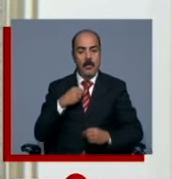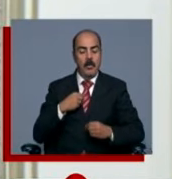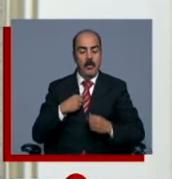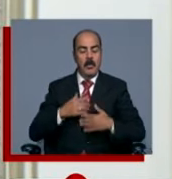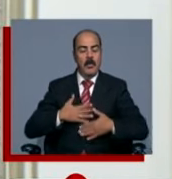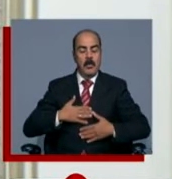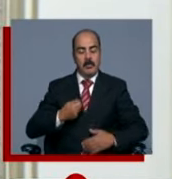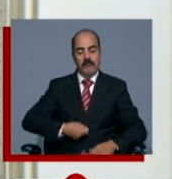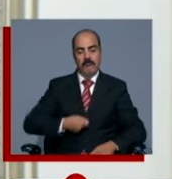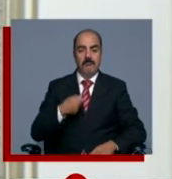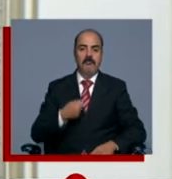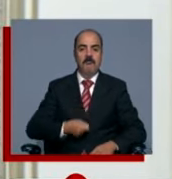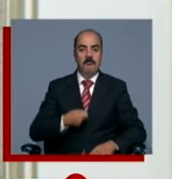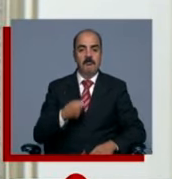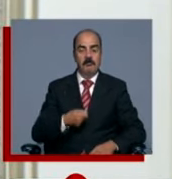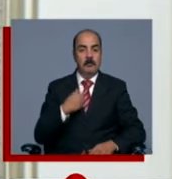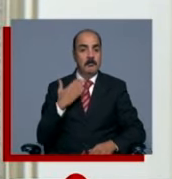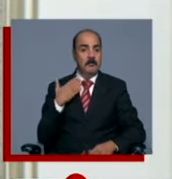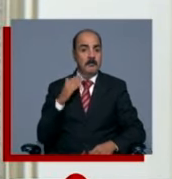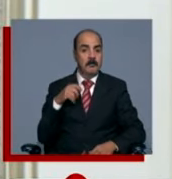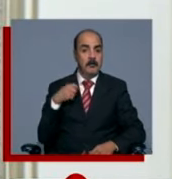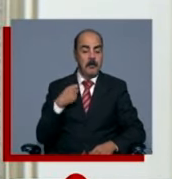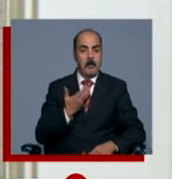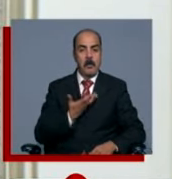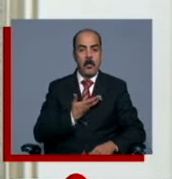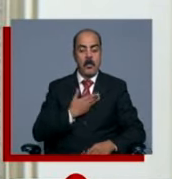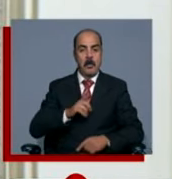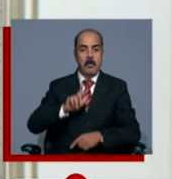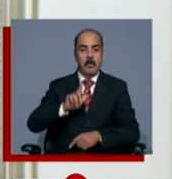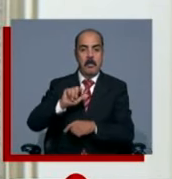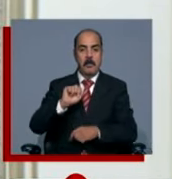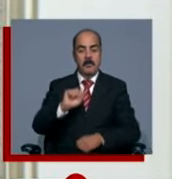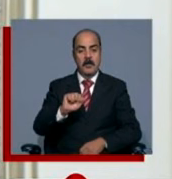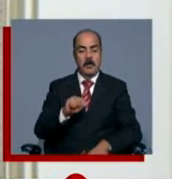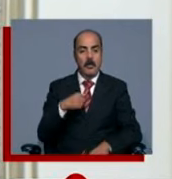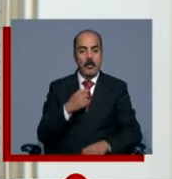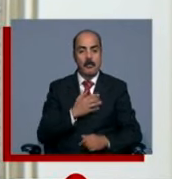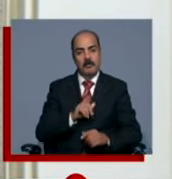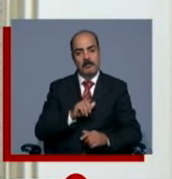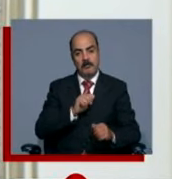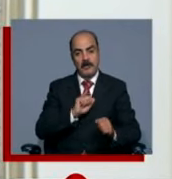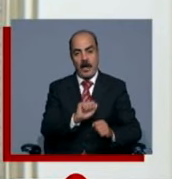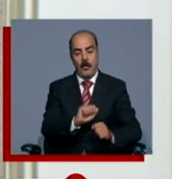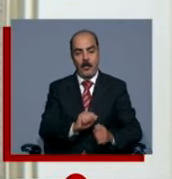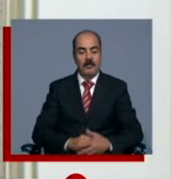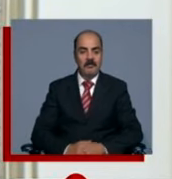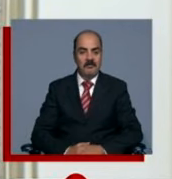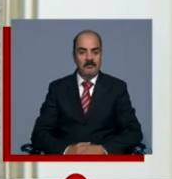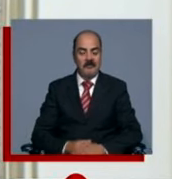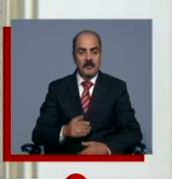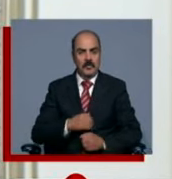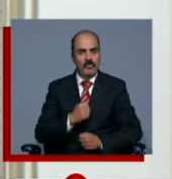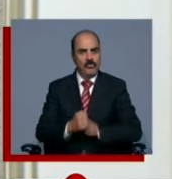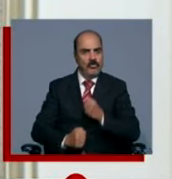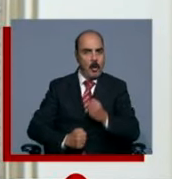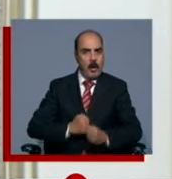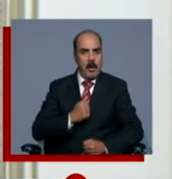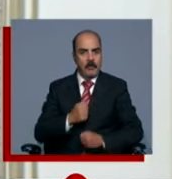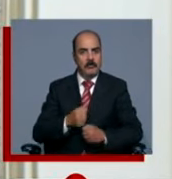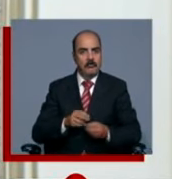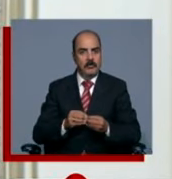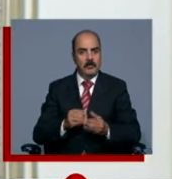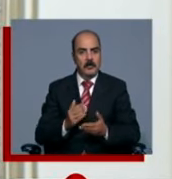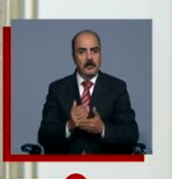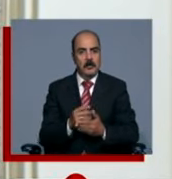التقدير لفخامة الرئيس فلاديمير بوتين رئيس روسيا الاتحادية على الجهود المستمرة